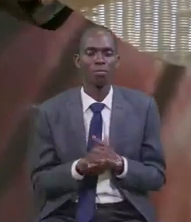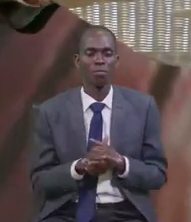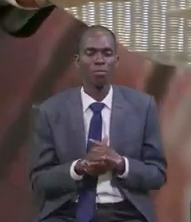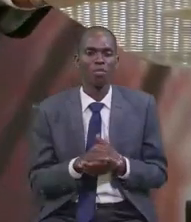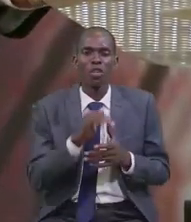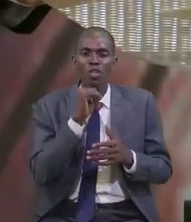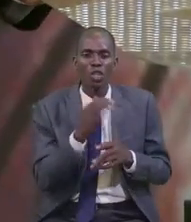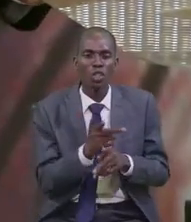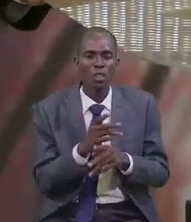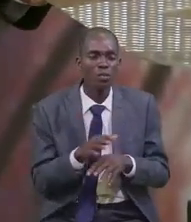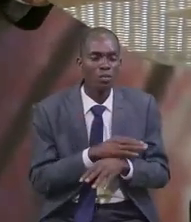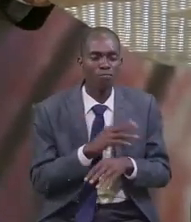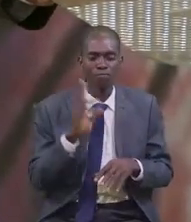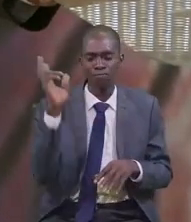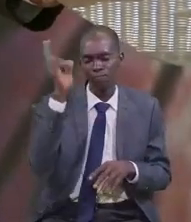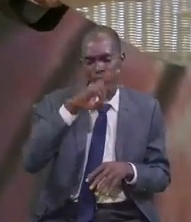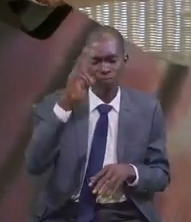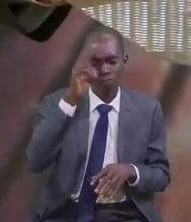Il était un homme